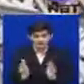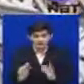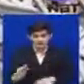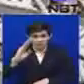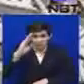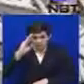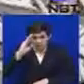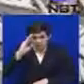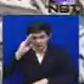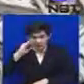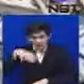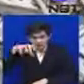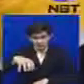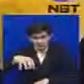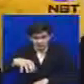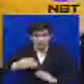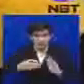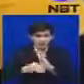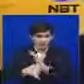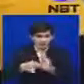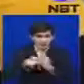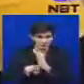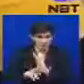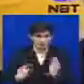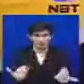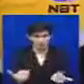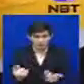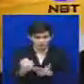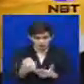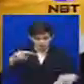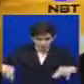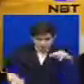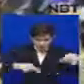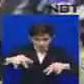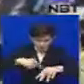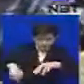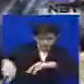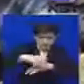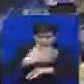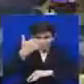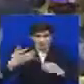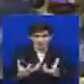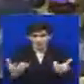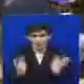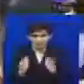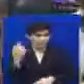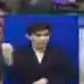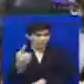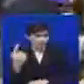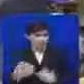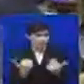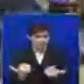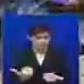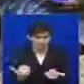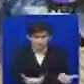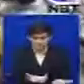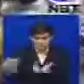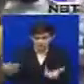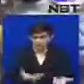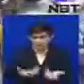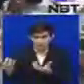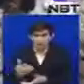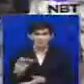ารของกองกำลังป้องกันชายแดนจันทบุรีและตราดรักษาการเนื่องจากยังมีทรัพย์สินของนักท่องเที่ยวบางคนที่ยังไม่สามารถนำออกจ